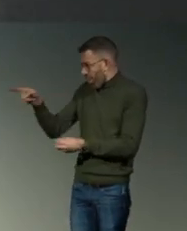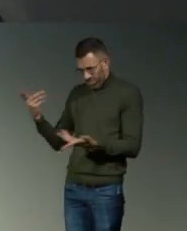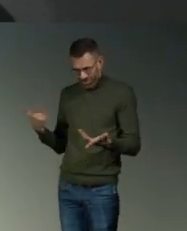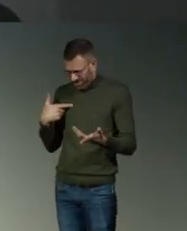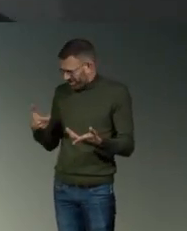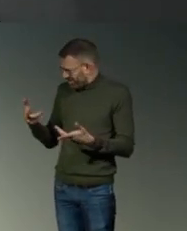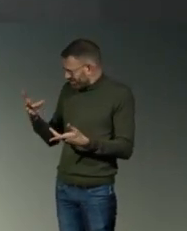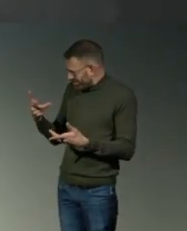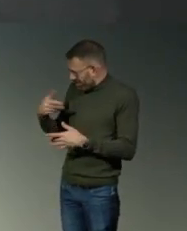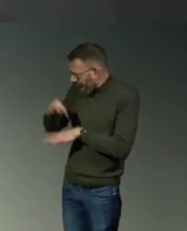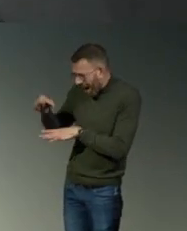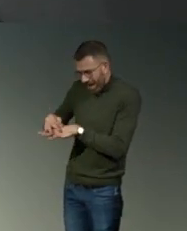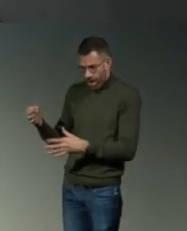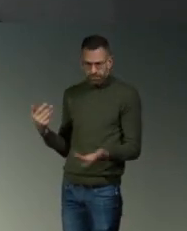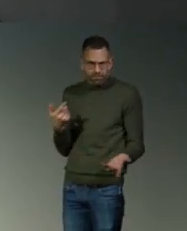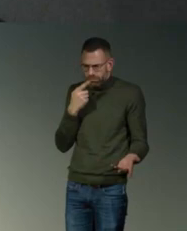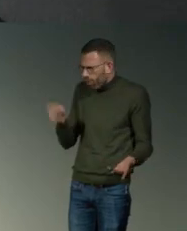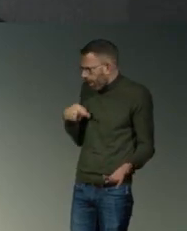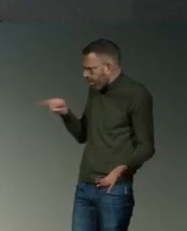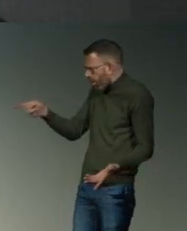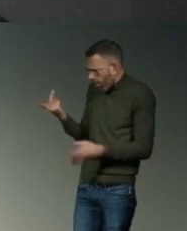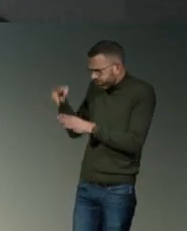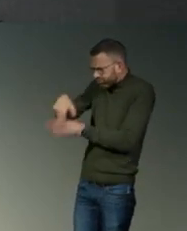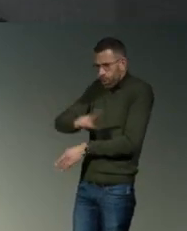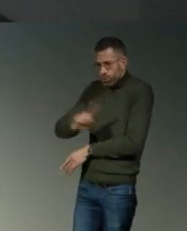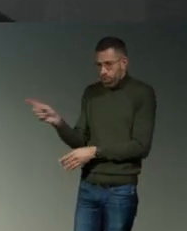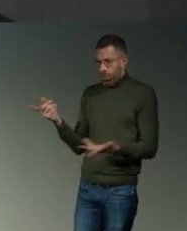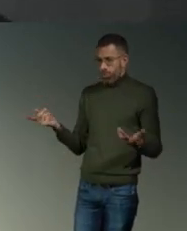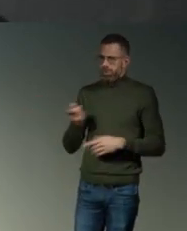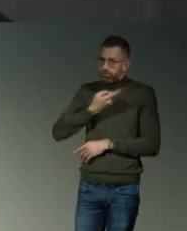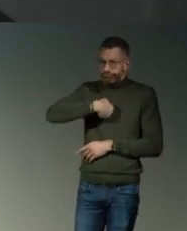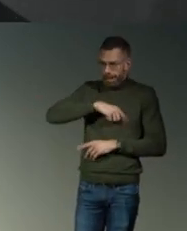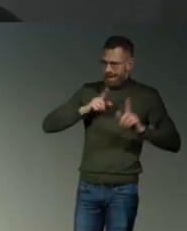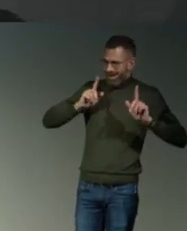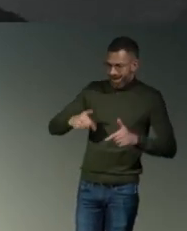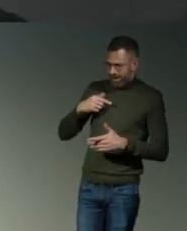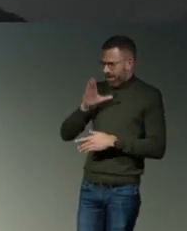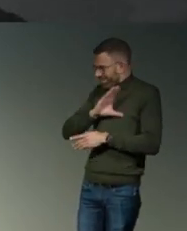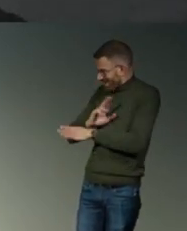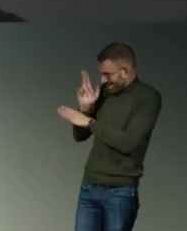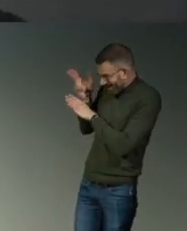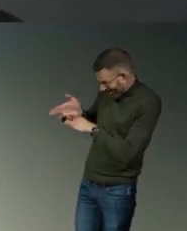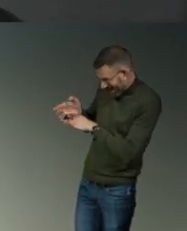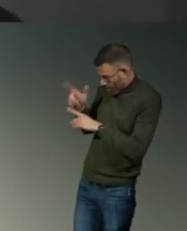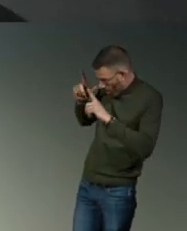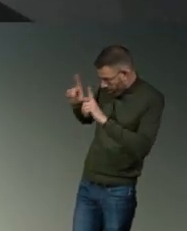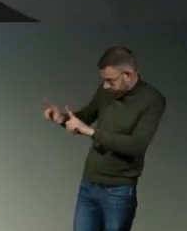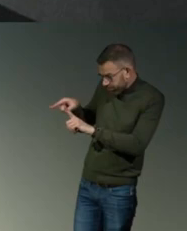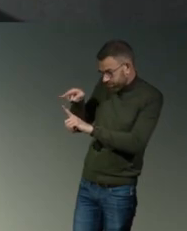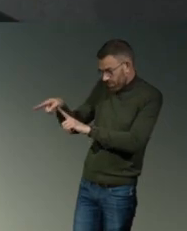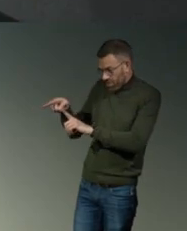théoriquement. Alors donc effectivement, nous on est là avec d'autres, on essaye de filmer le sabot du cheval qui boite, et